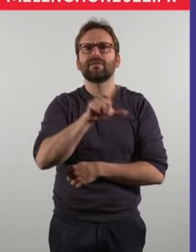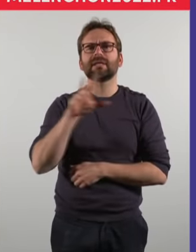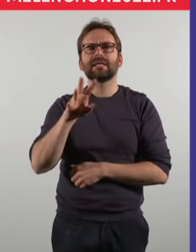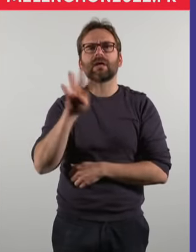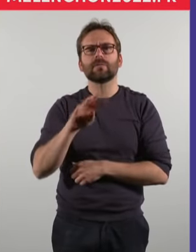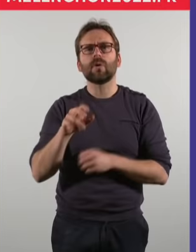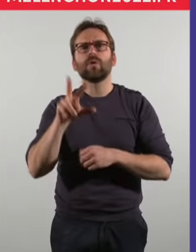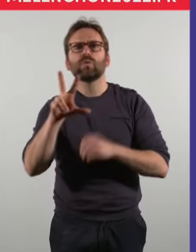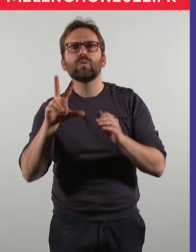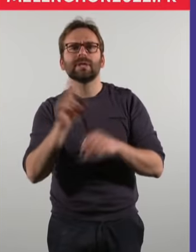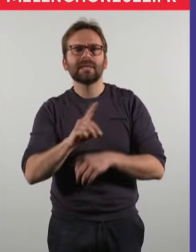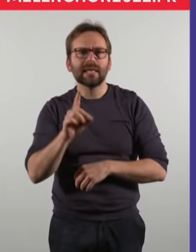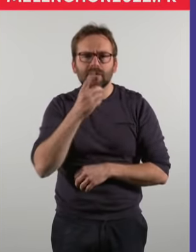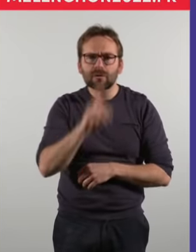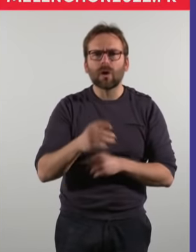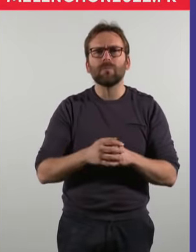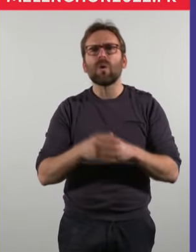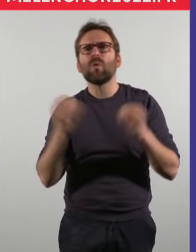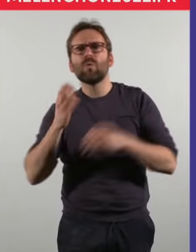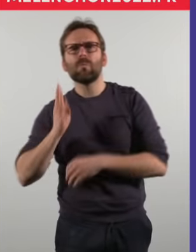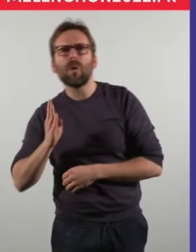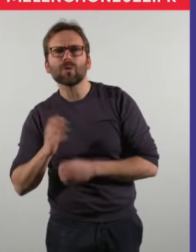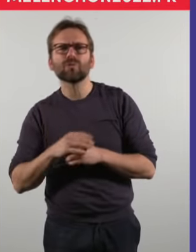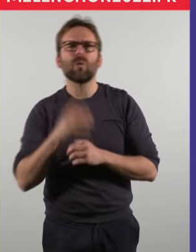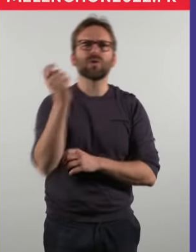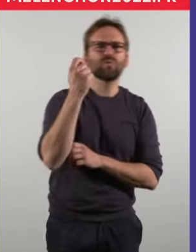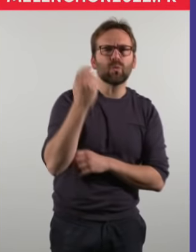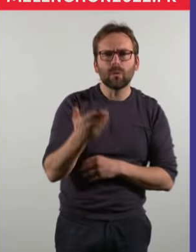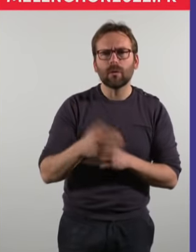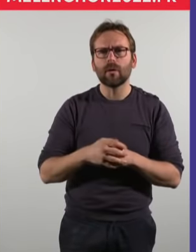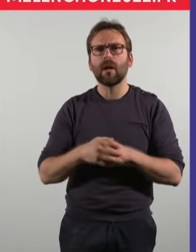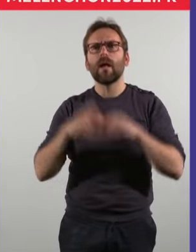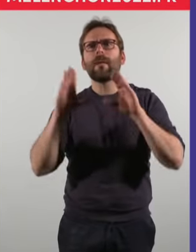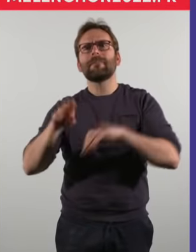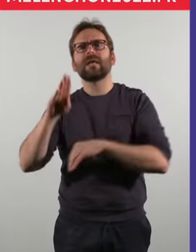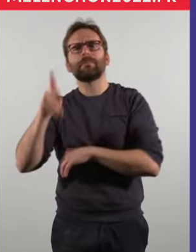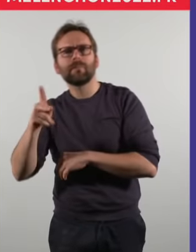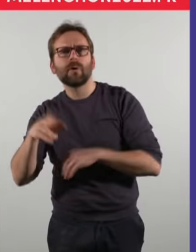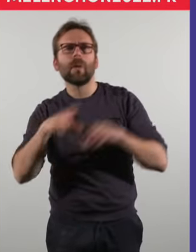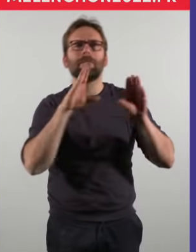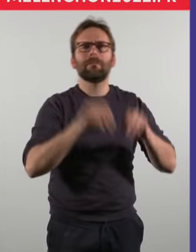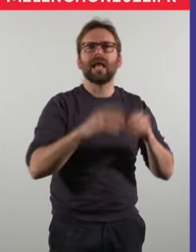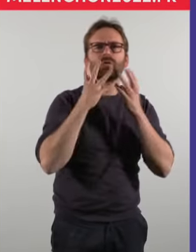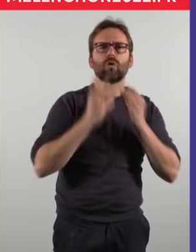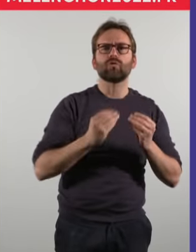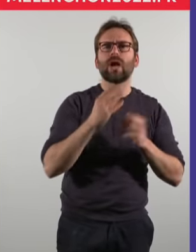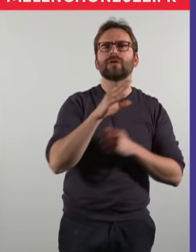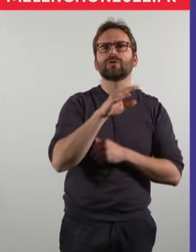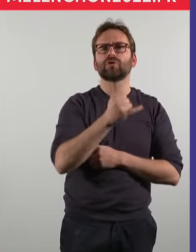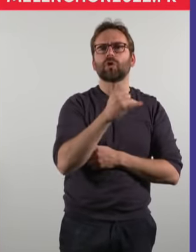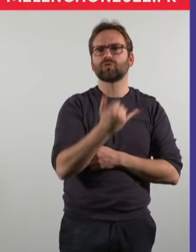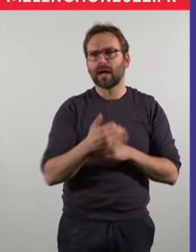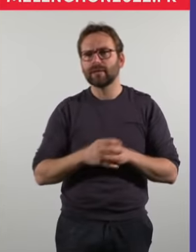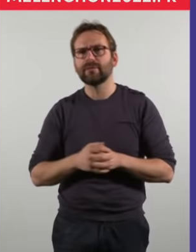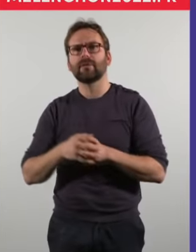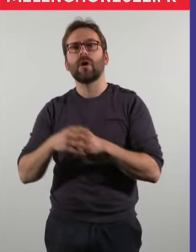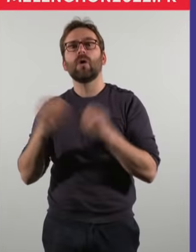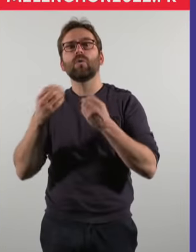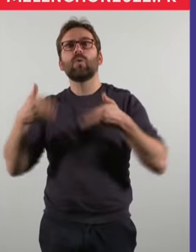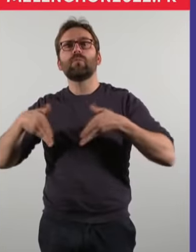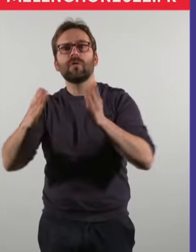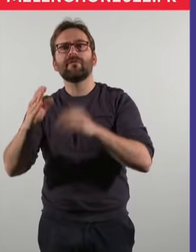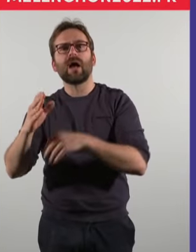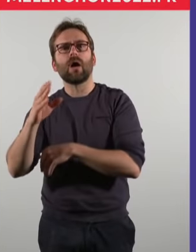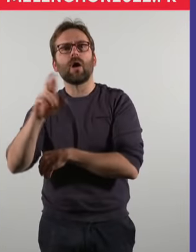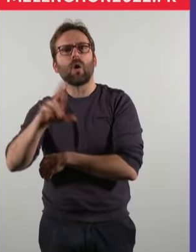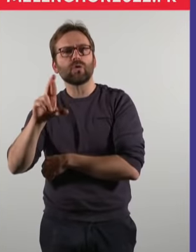décembre, le 8 décembre. C'était à Bordeaux, à Tours. C'était place Péberlan, place Jean Jaurès. C'était sur le boulevard Roosevelt,